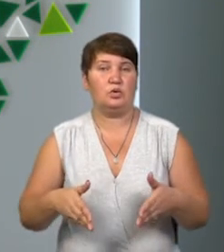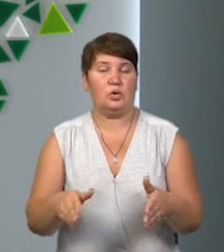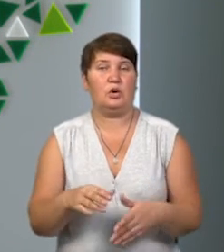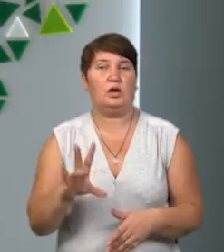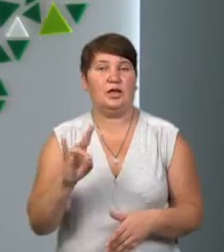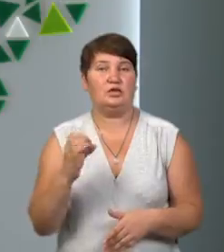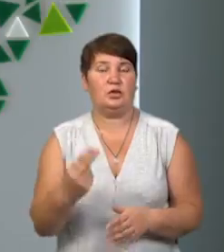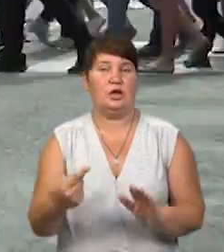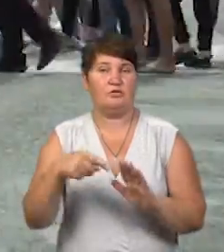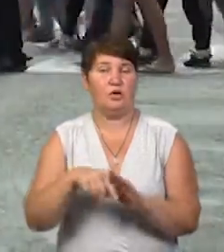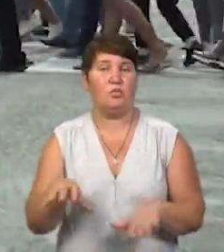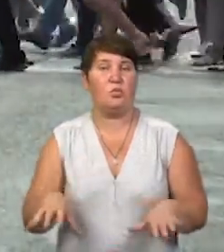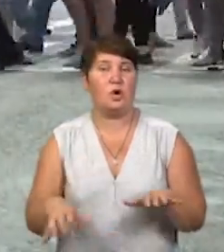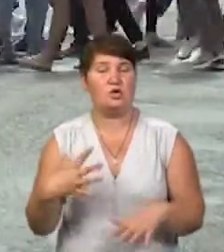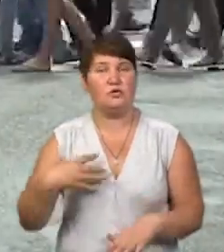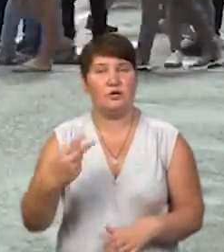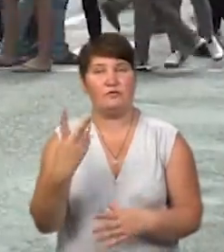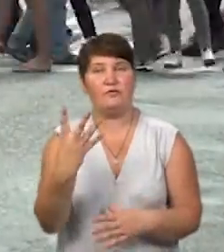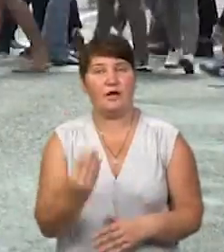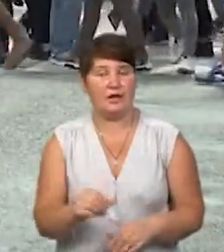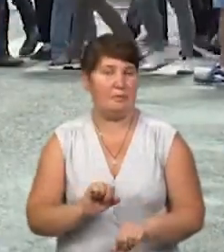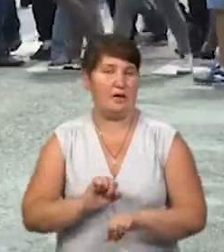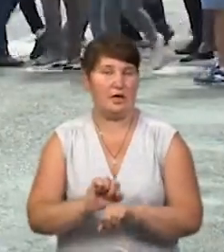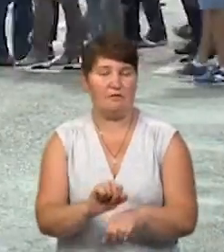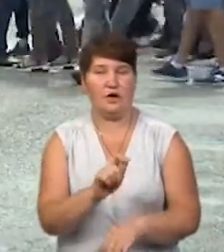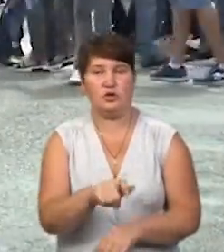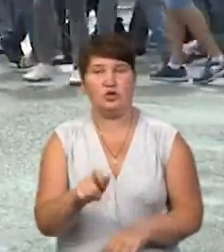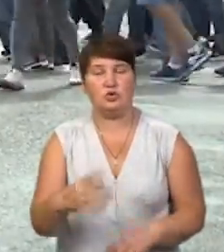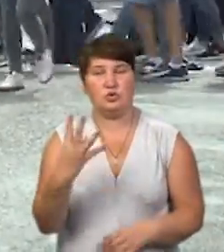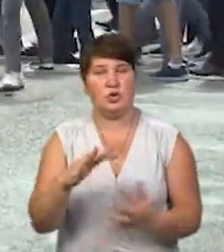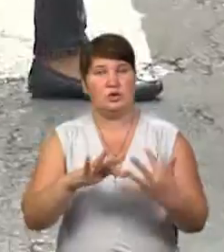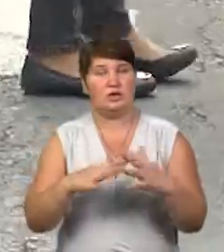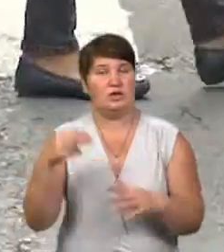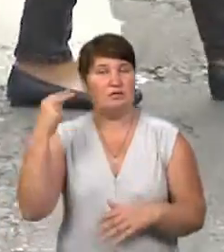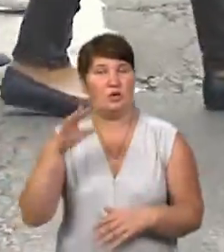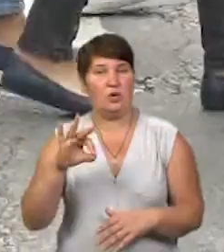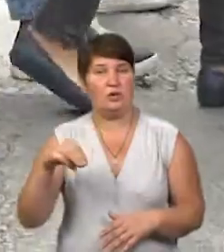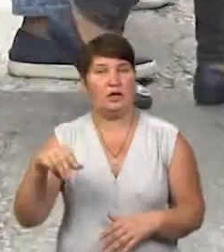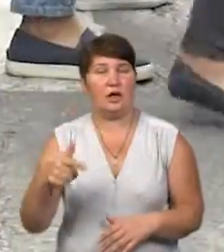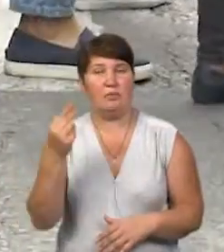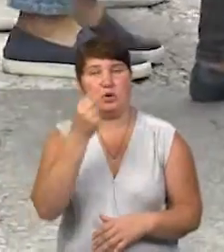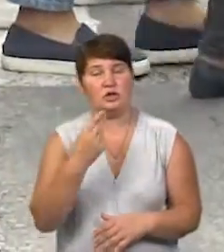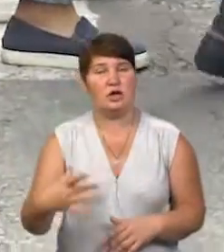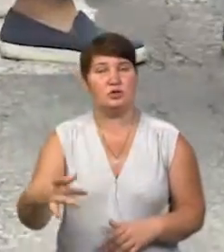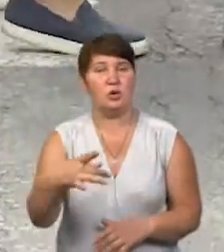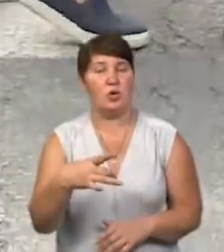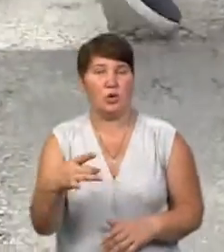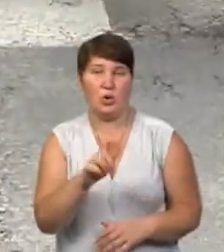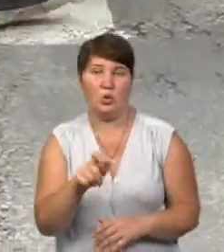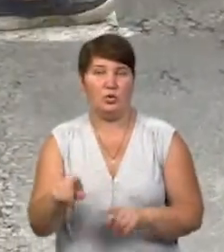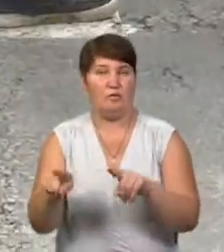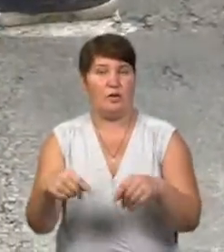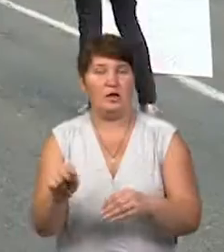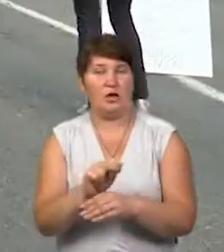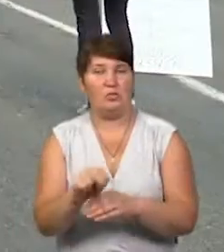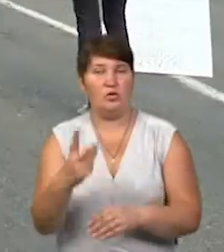значення Мукачево-Львів. Її два дні поспіль перекривали жителі чотирьох сіл Дзвинянської ОТГ Богородчанського району. Люди вимагали ремонту